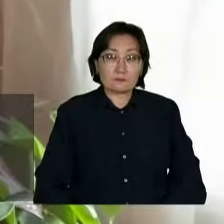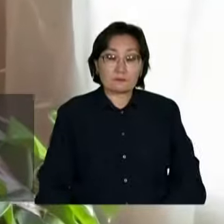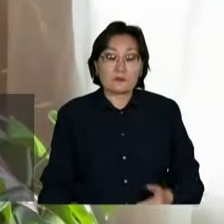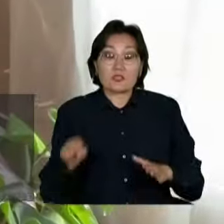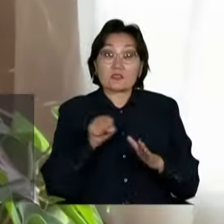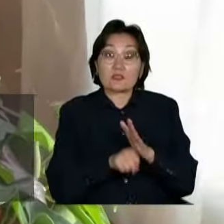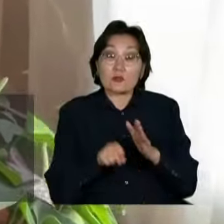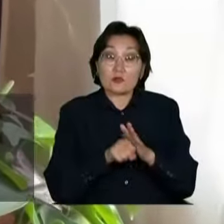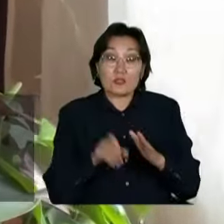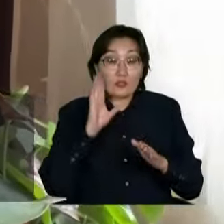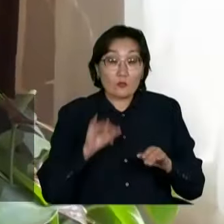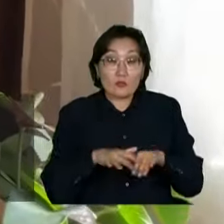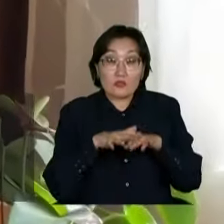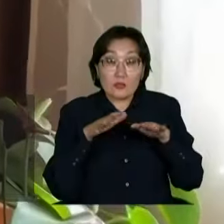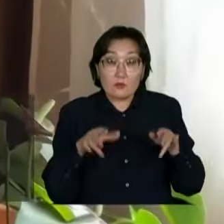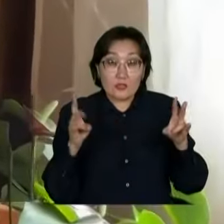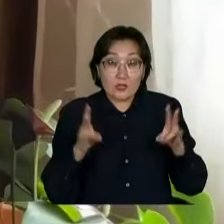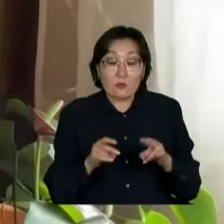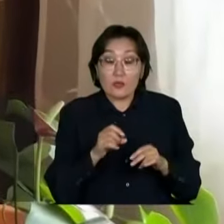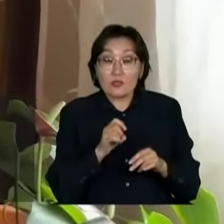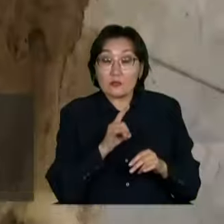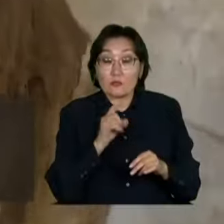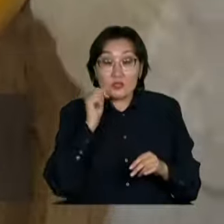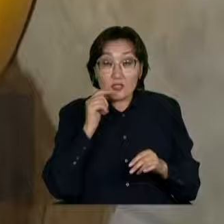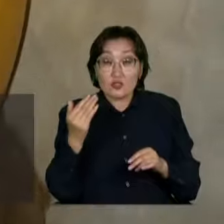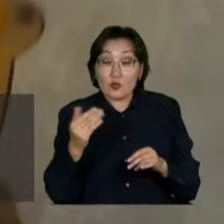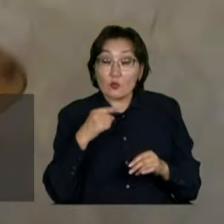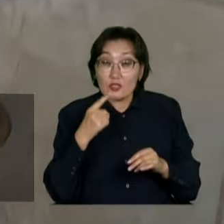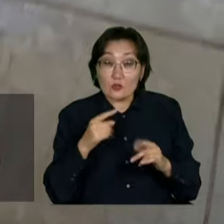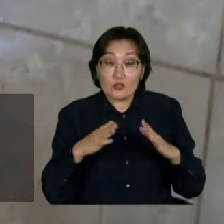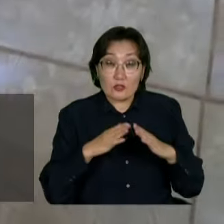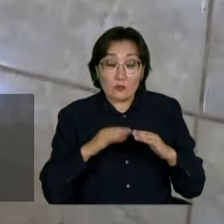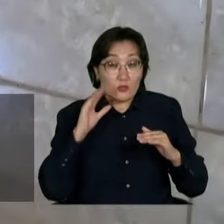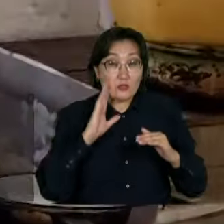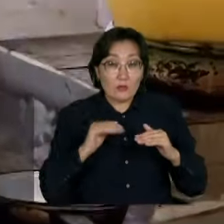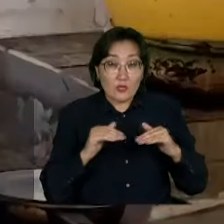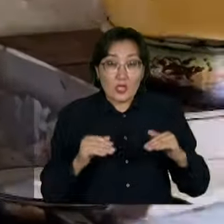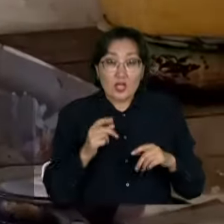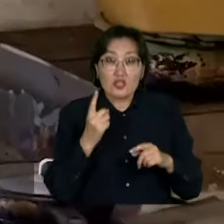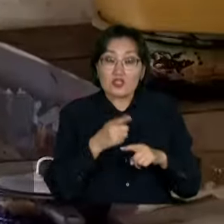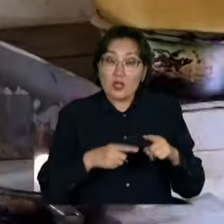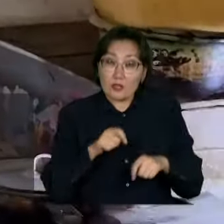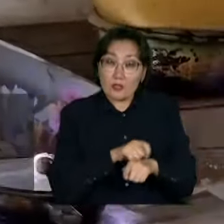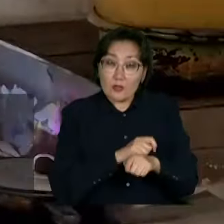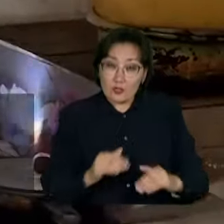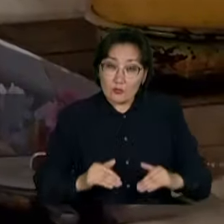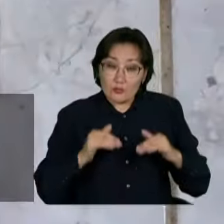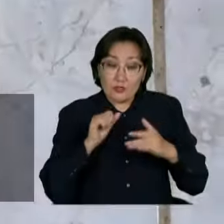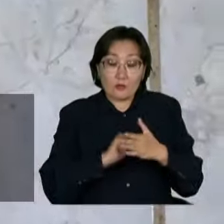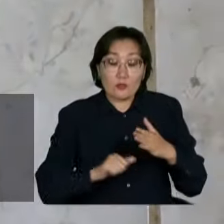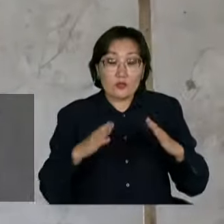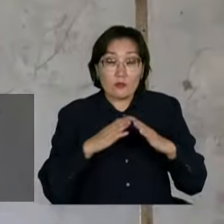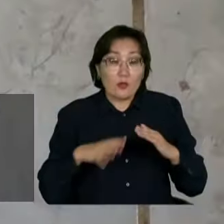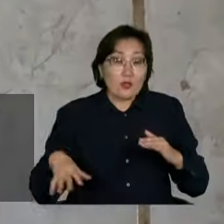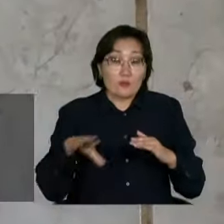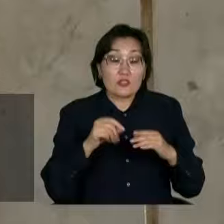Қыста болған тасқыннан зардап шеккендердің бірі Александр Пляшков. Тұрғының сөзінше үйдегі су деңгейі жарты метр биіктікке көтерілген. Салдарынан баспанасындағы